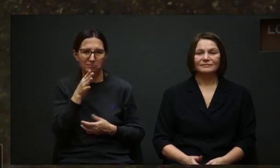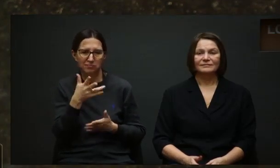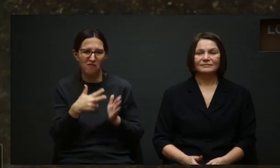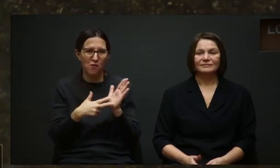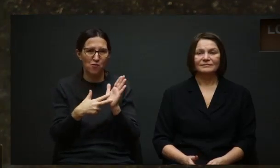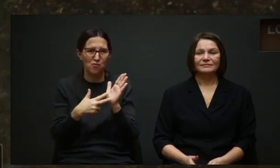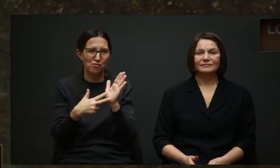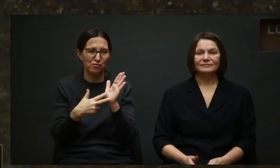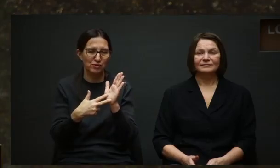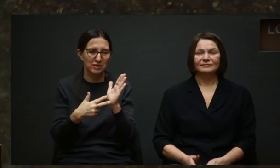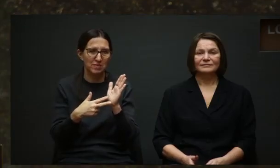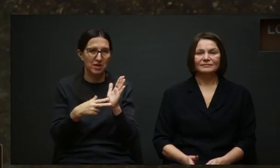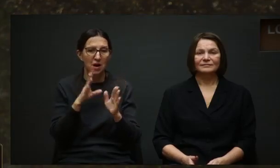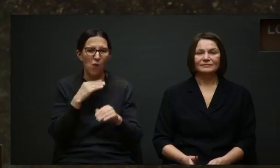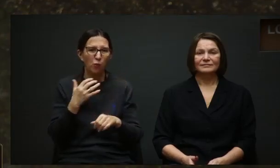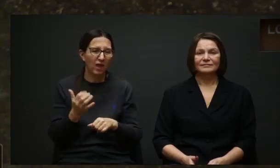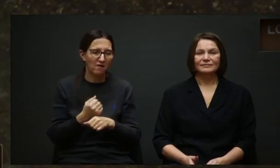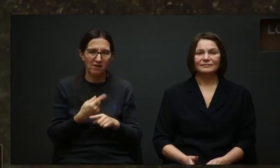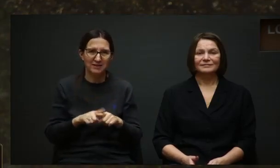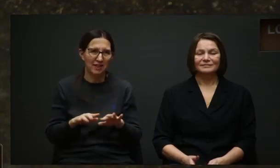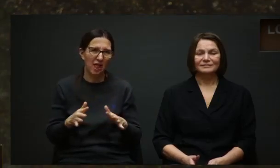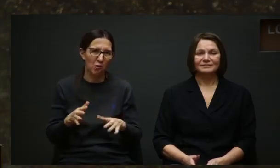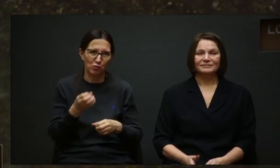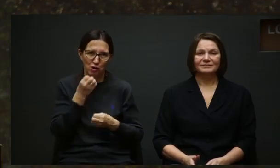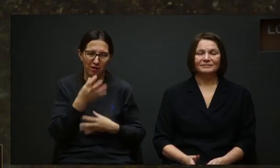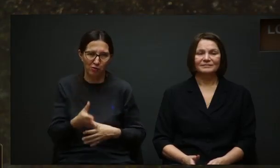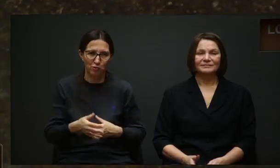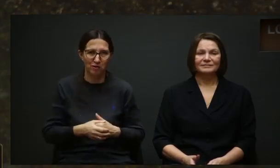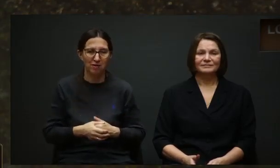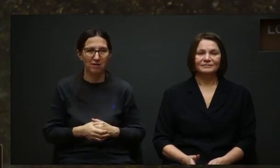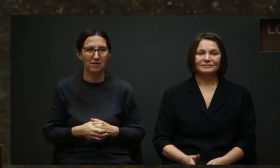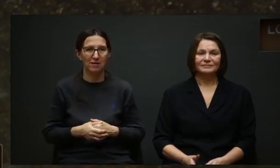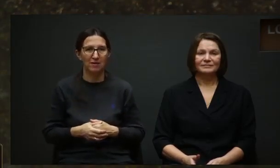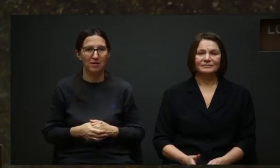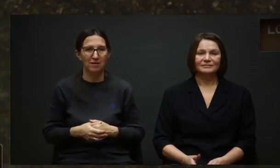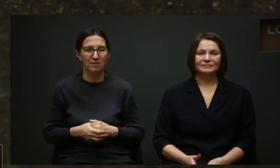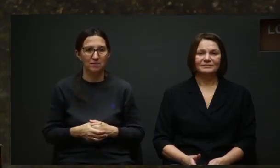8. Удавалось мне это не очень.